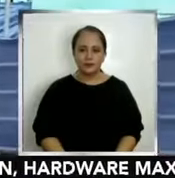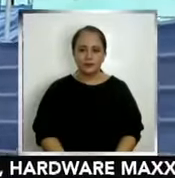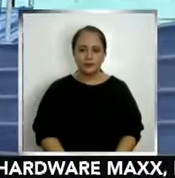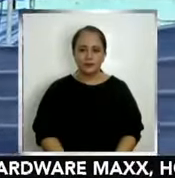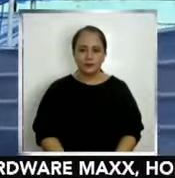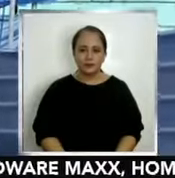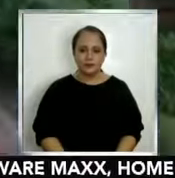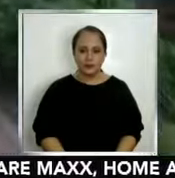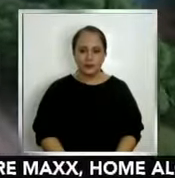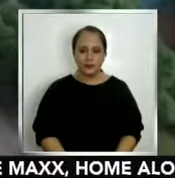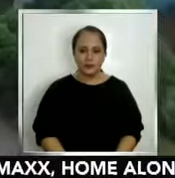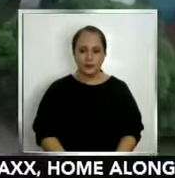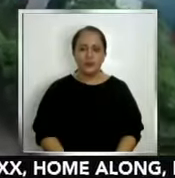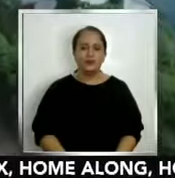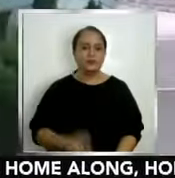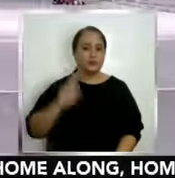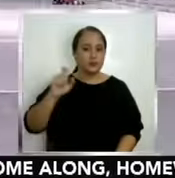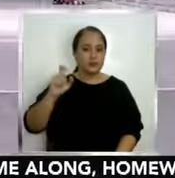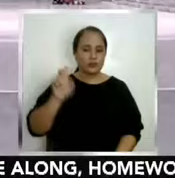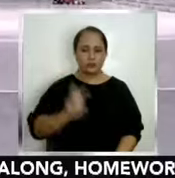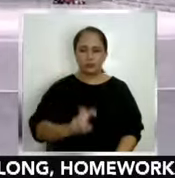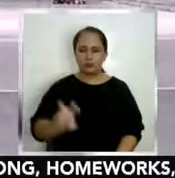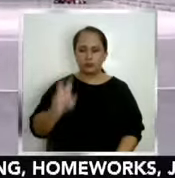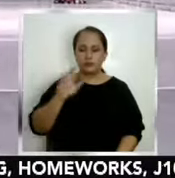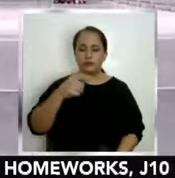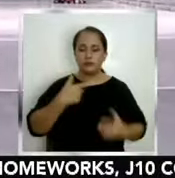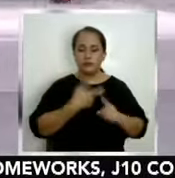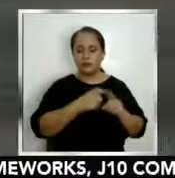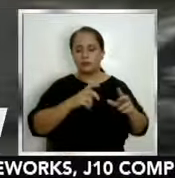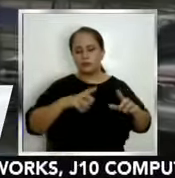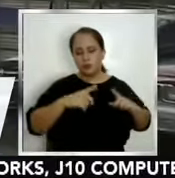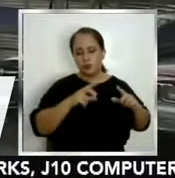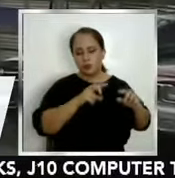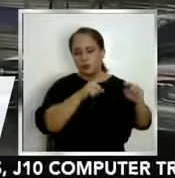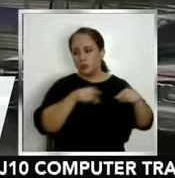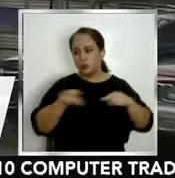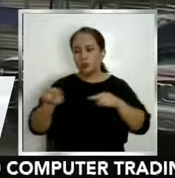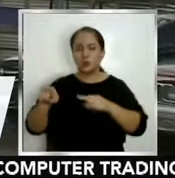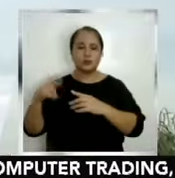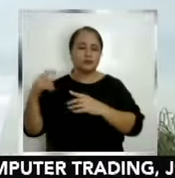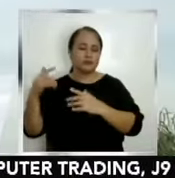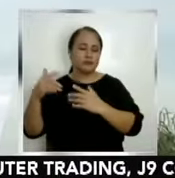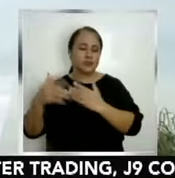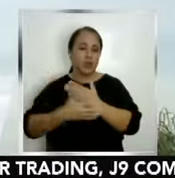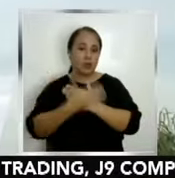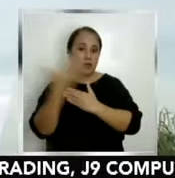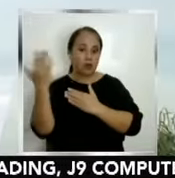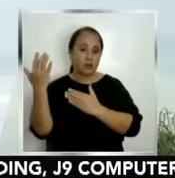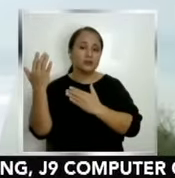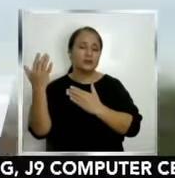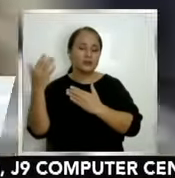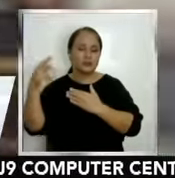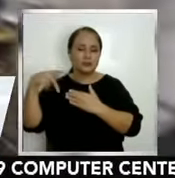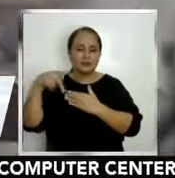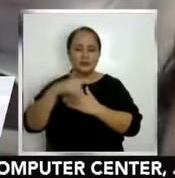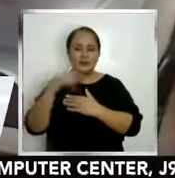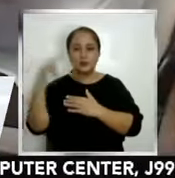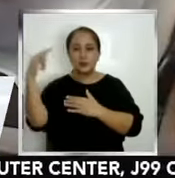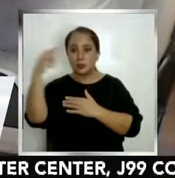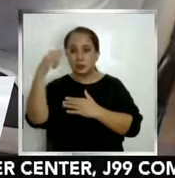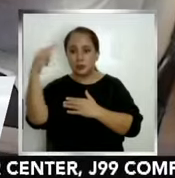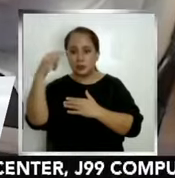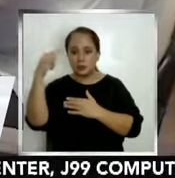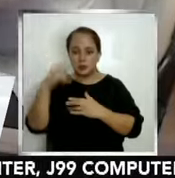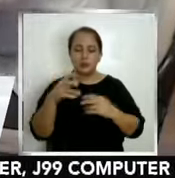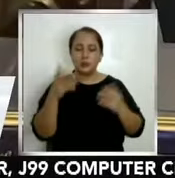Mas mabilis na biyahe mula Laguna patungong Clark International Airport ang pangako na itatayo ng North-South Commuter Railway. Pinirmahan